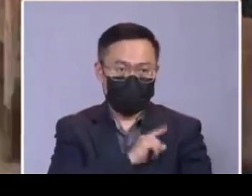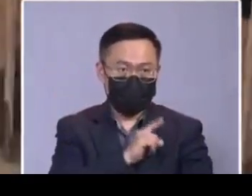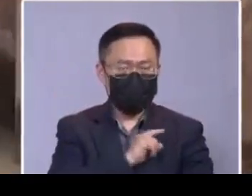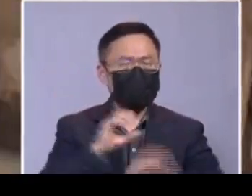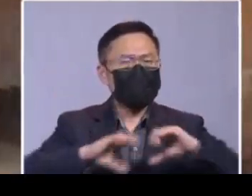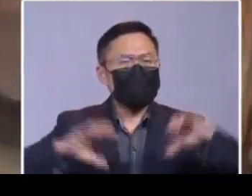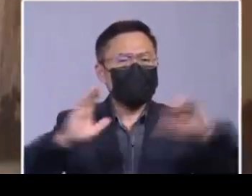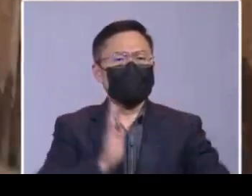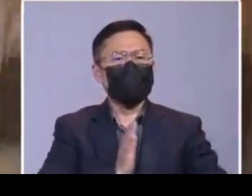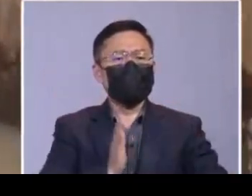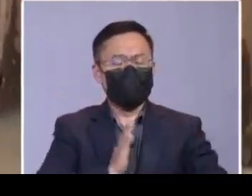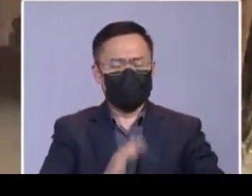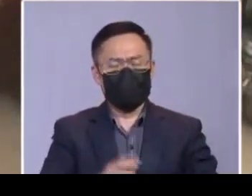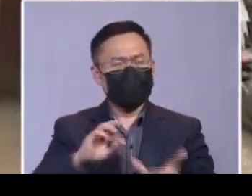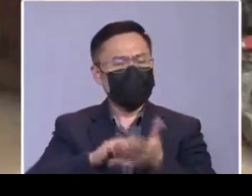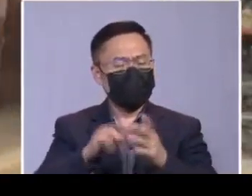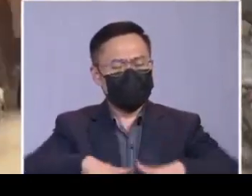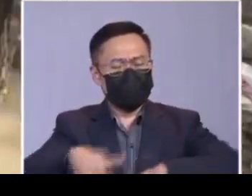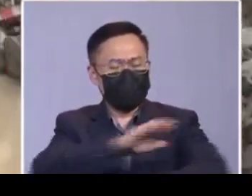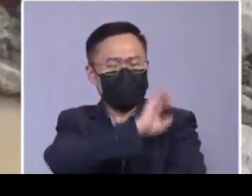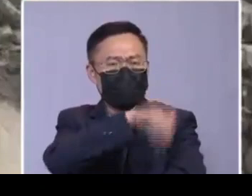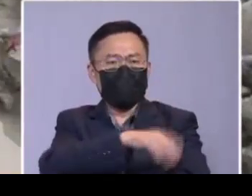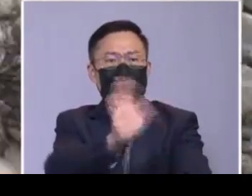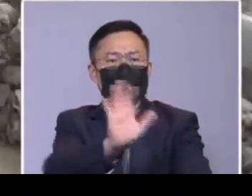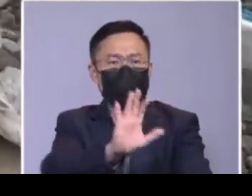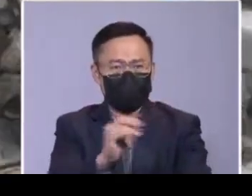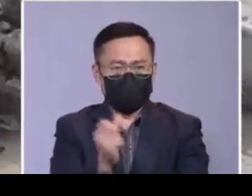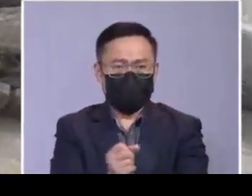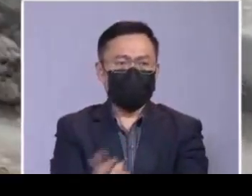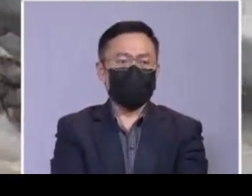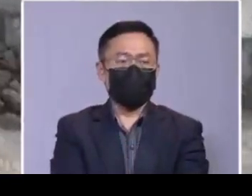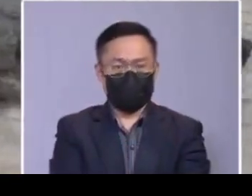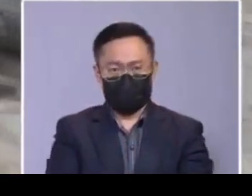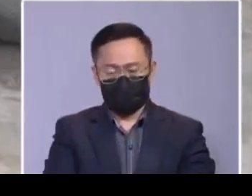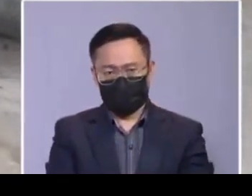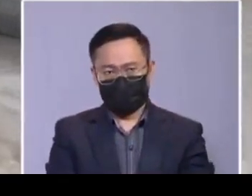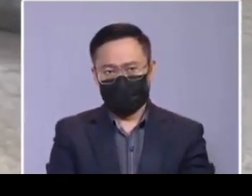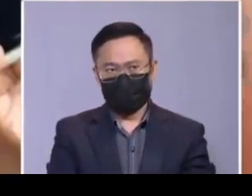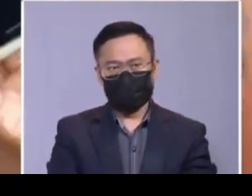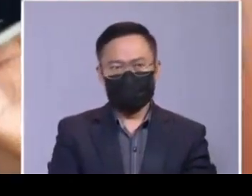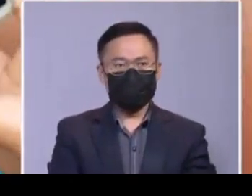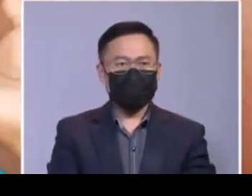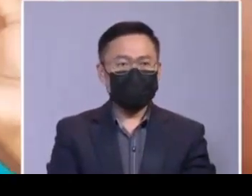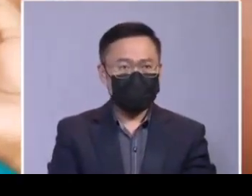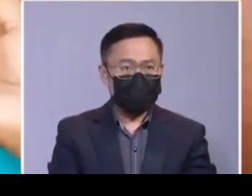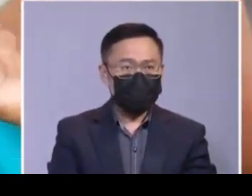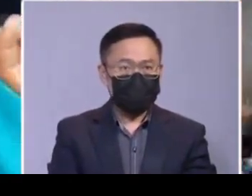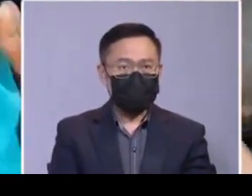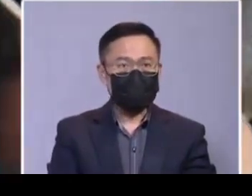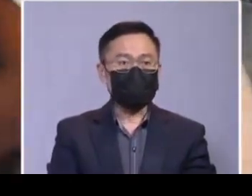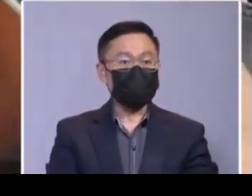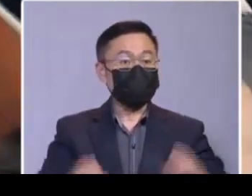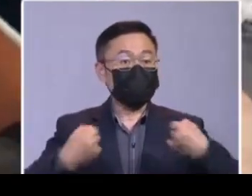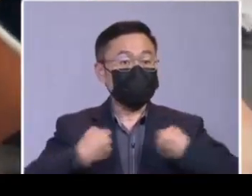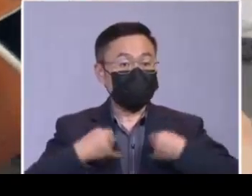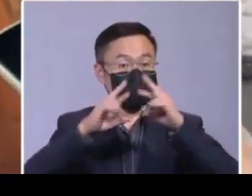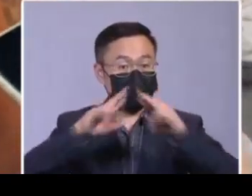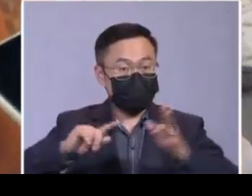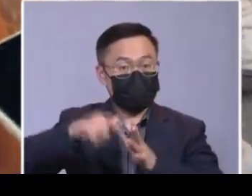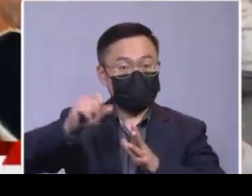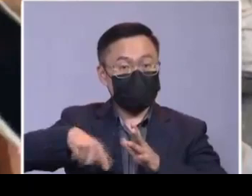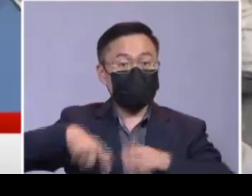ไม่งั้นมันก็เอ่อคลองขึ้นมาท่วมแบบนี้ฟังเจ้าของร้านมอเตอร์ไซค์ฮะจากไม่เคยท่วม